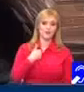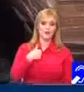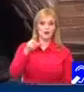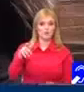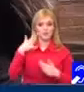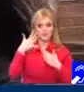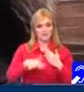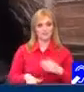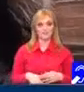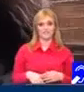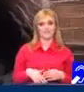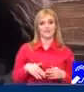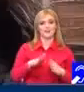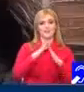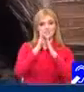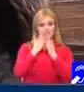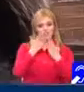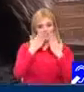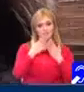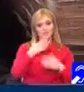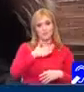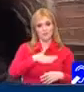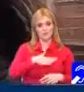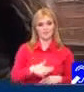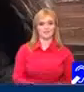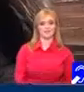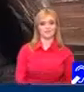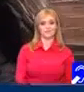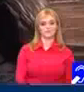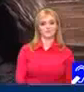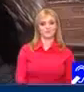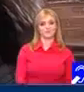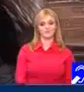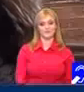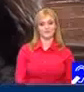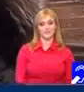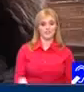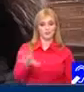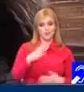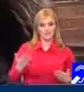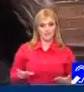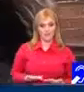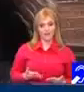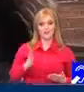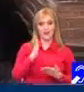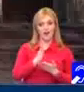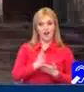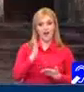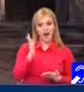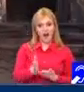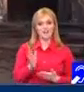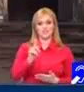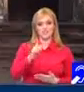înțeleagă că lectura este o plăcere, lectura este o savurare și toată viața ai ce învăța din